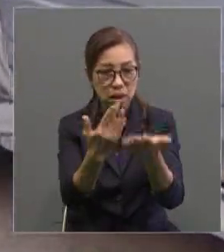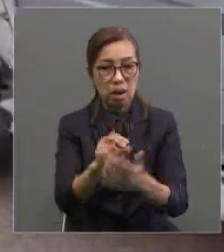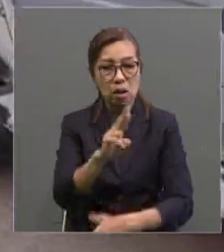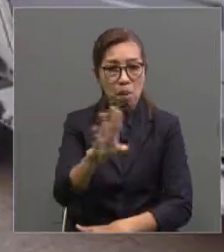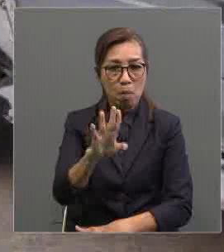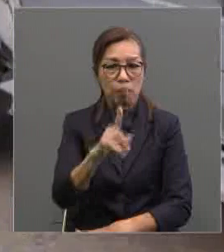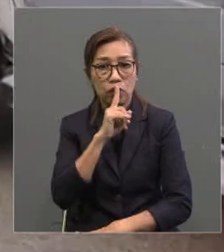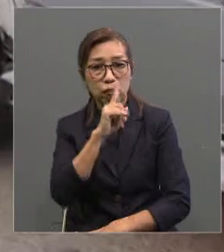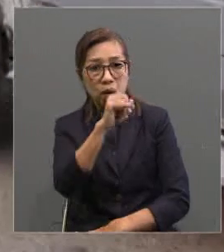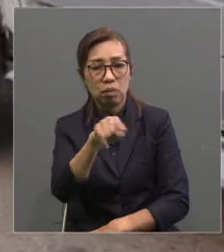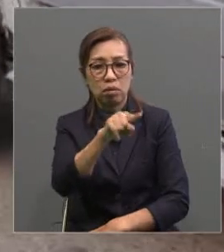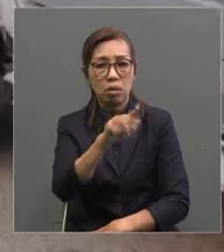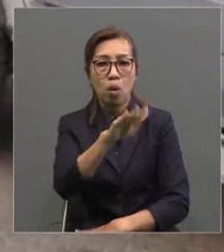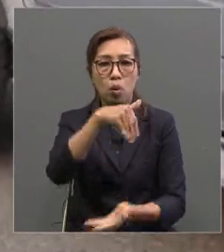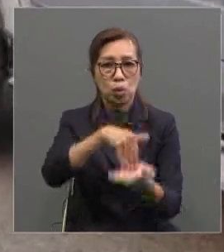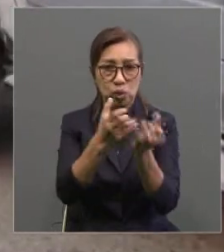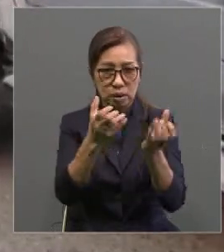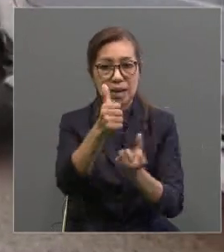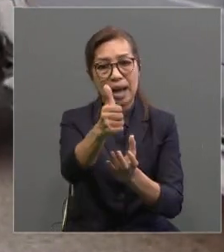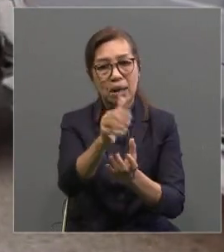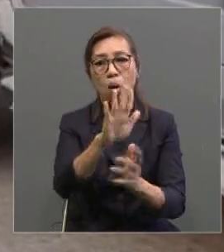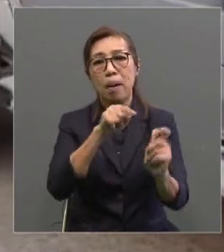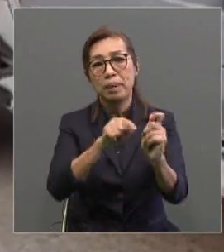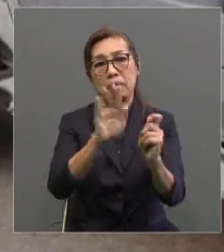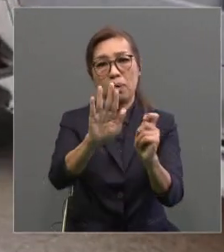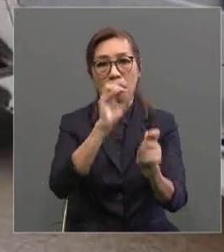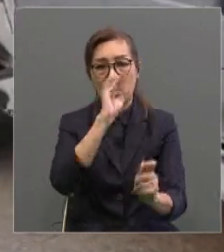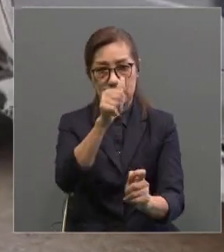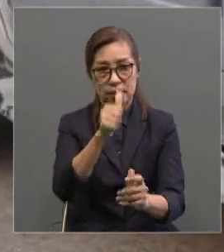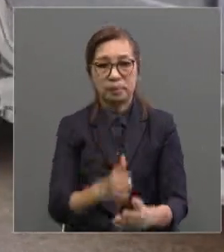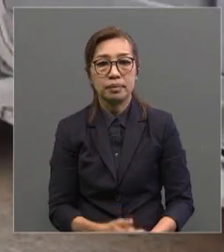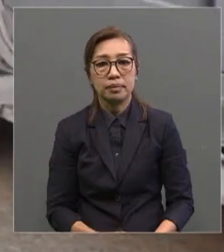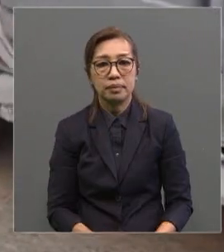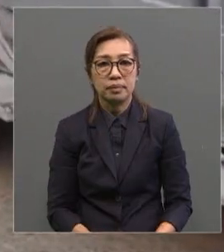เรื่องร้องเรียนร้องทุกข์ของศูนย์ดำรงธรรมประจำอำเภอได้ครับ